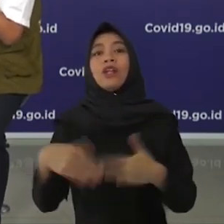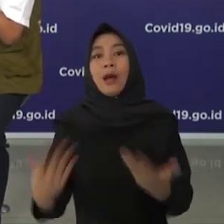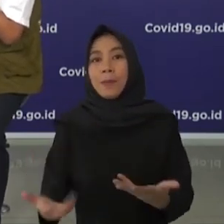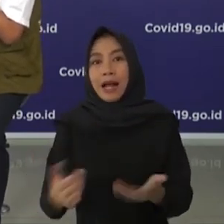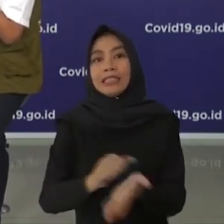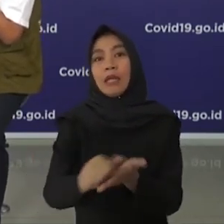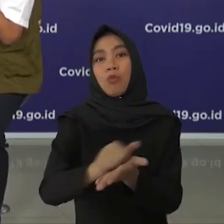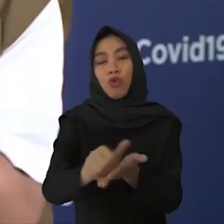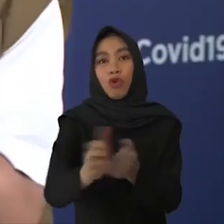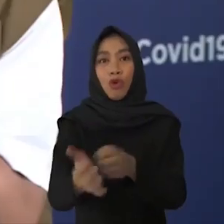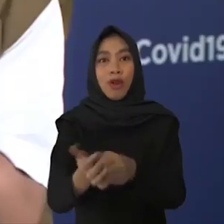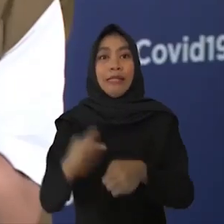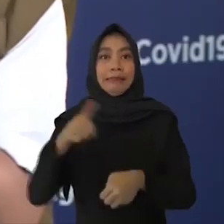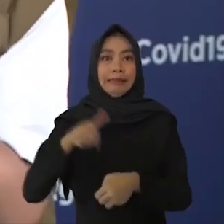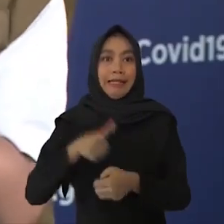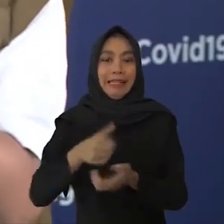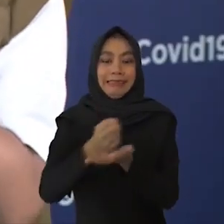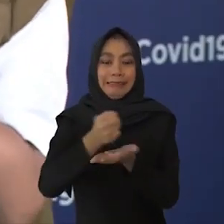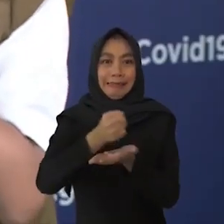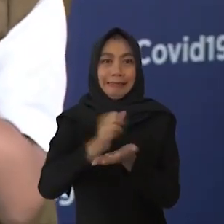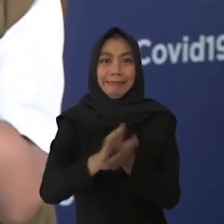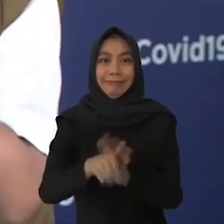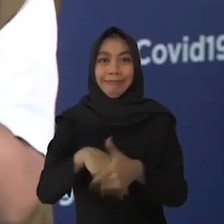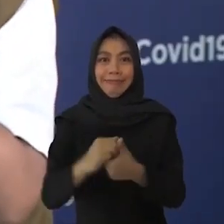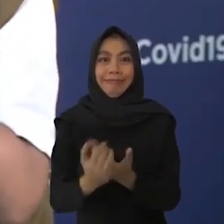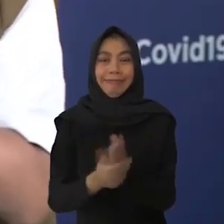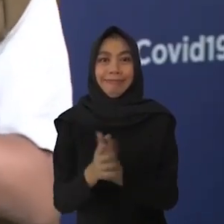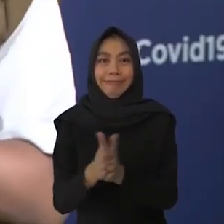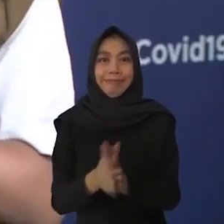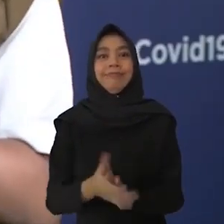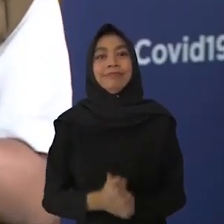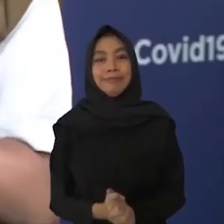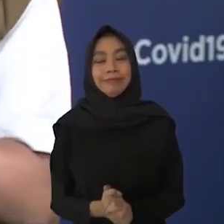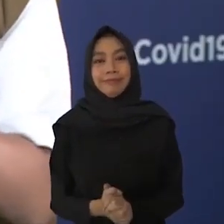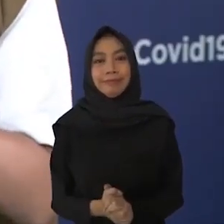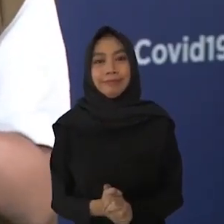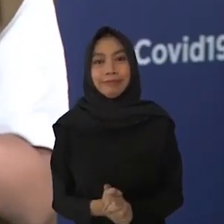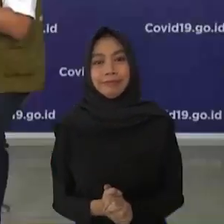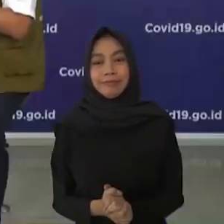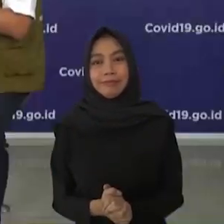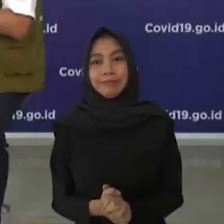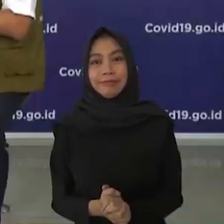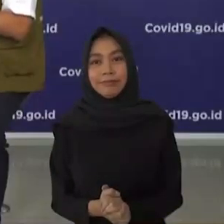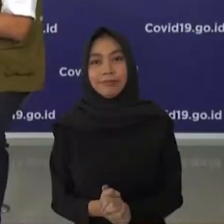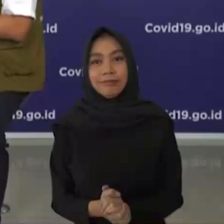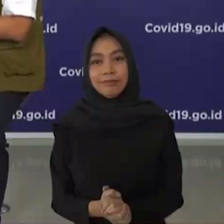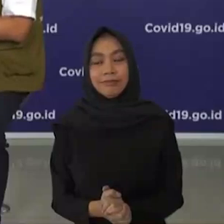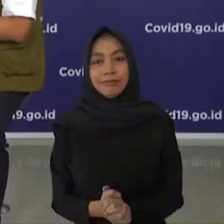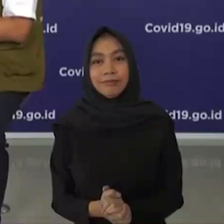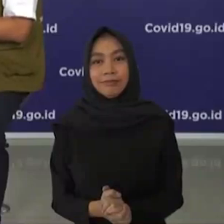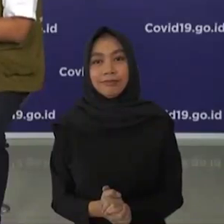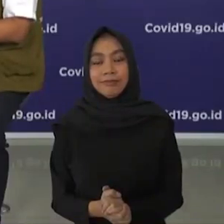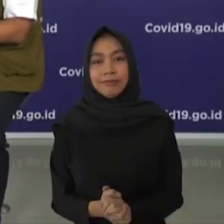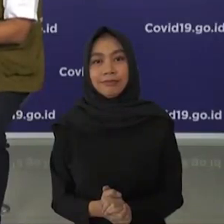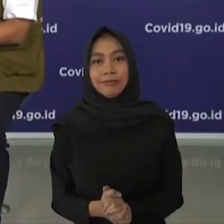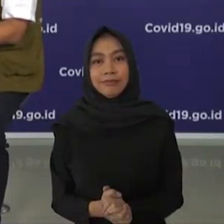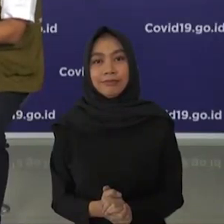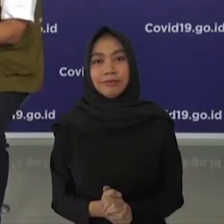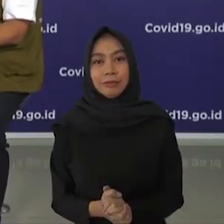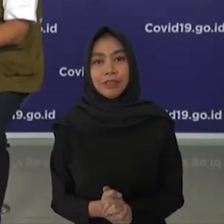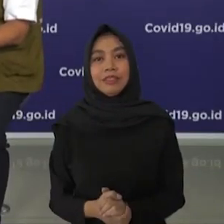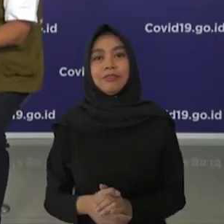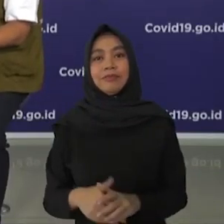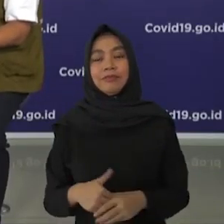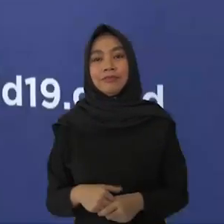ya. Betul. Kalau kita pakai hand sanitizer. Pake ya. Hand sanitizer. Baik, ya, kita akan pakai hand sanitizernya. Sama-sama kita